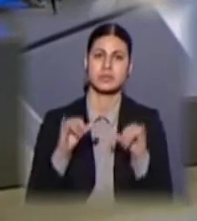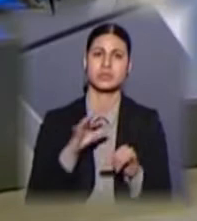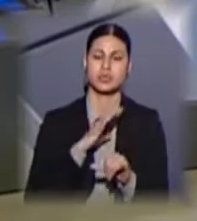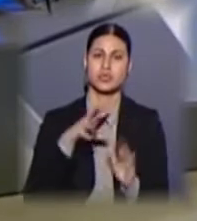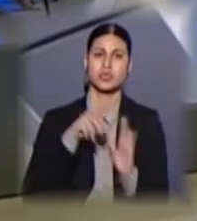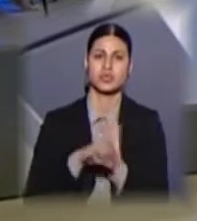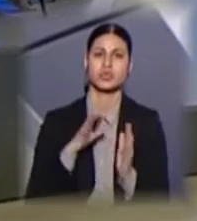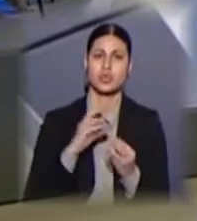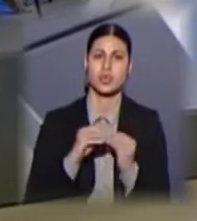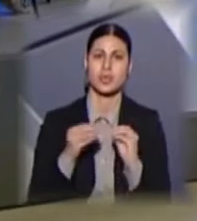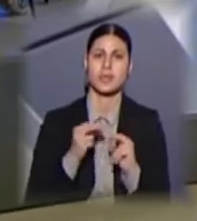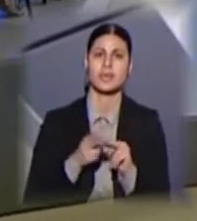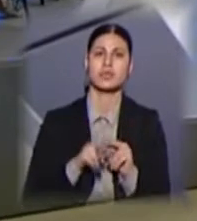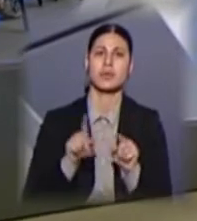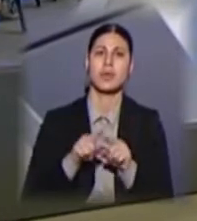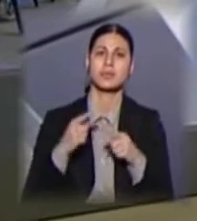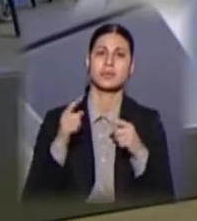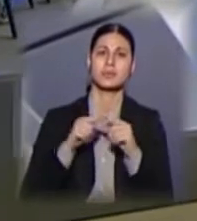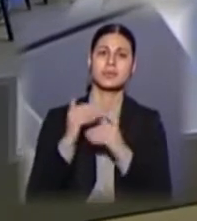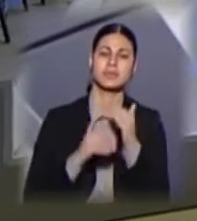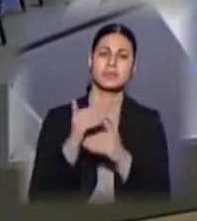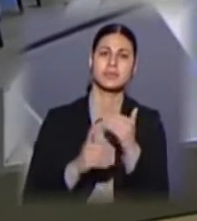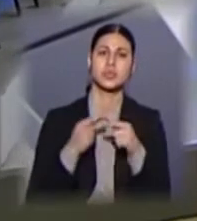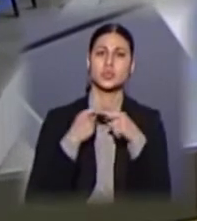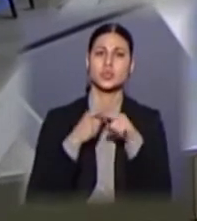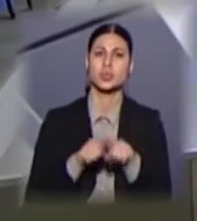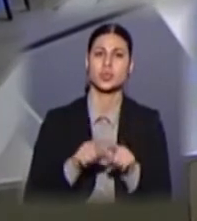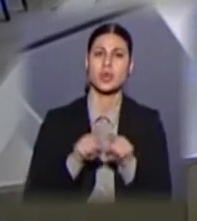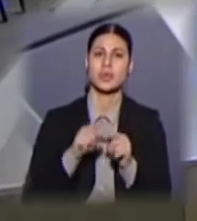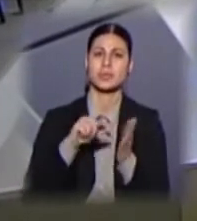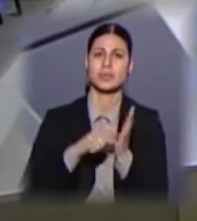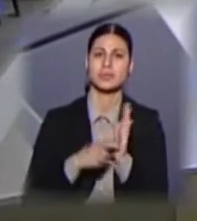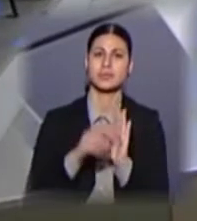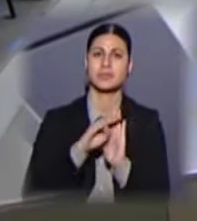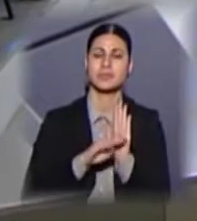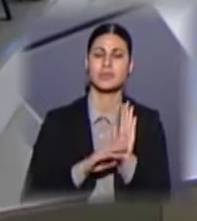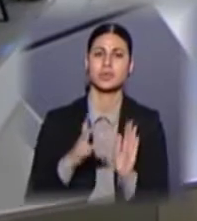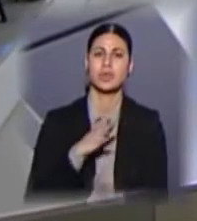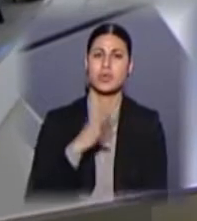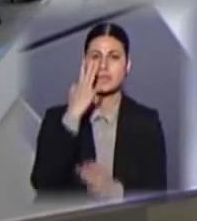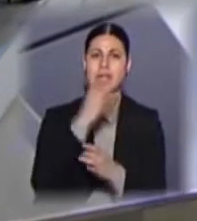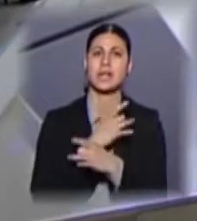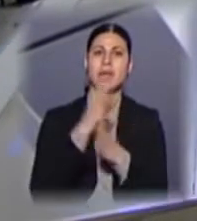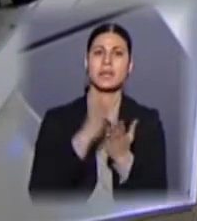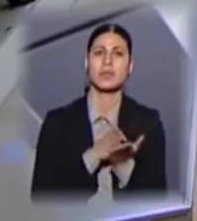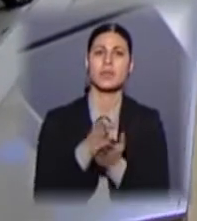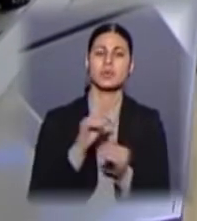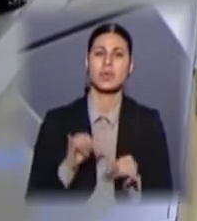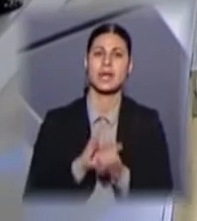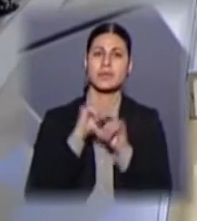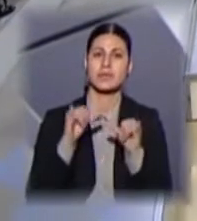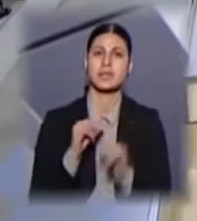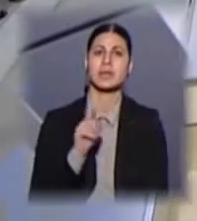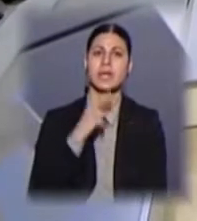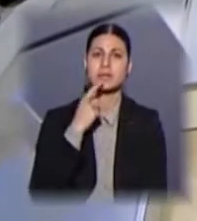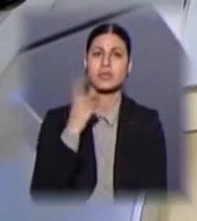შიდა პრობლემები, იმიტომ რომ ჩვენ ყალიბდებოდით, სტრუქტურა ყალიბდებოდა, რომ საგანმანათლებლო მიმართულება გაგვევითარებინა. რა თქმა